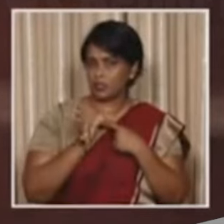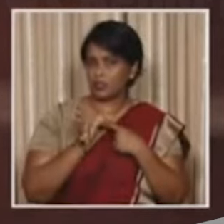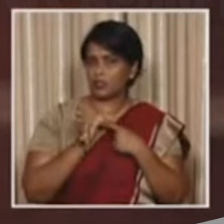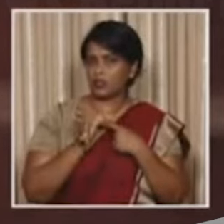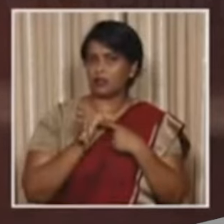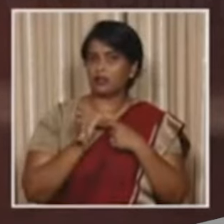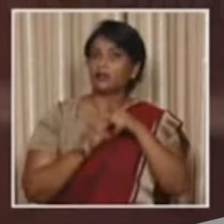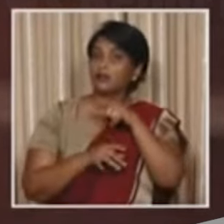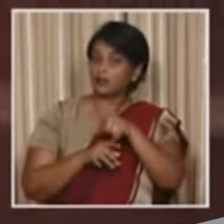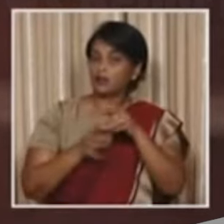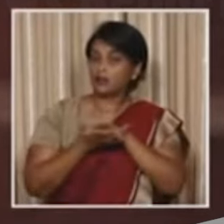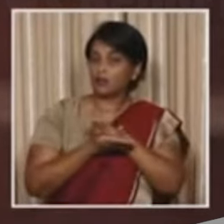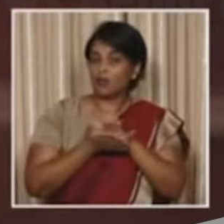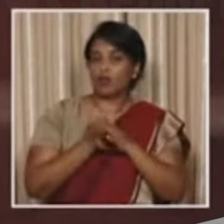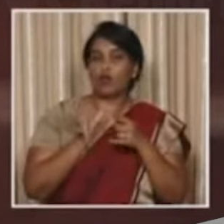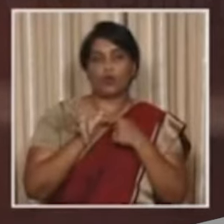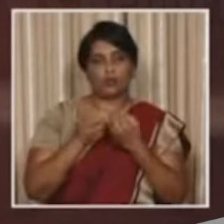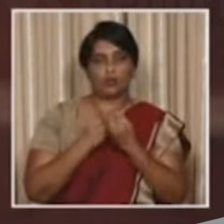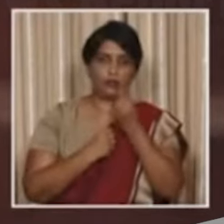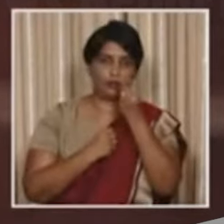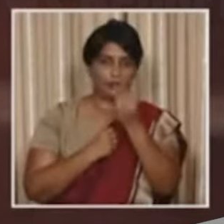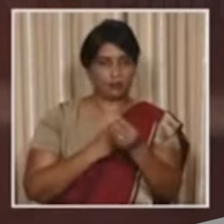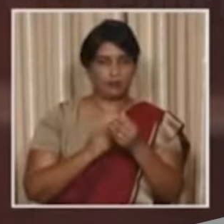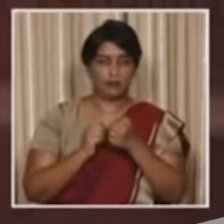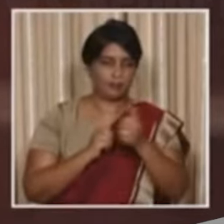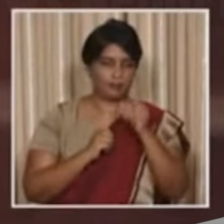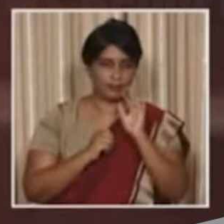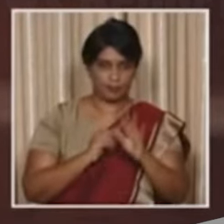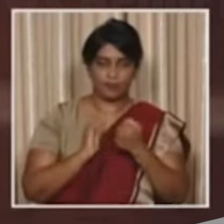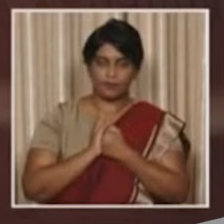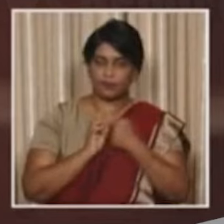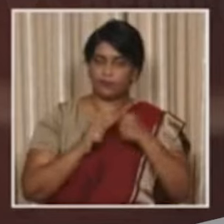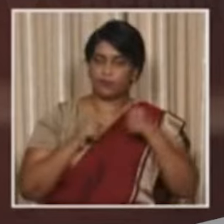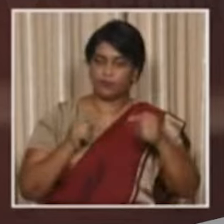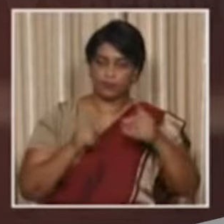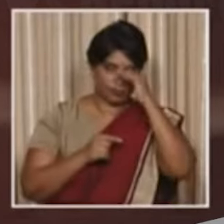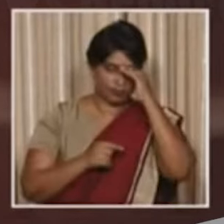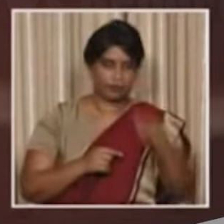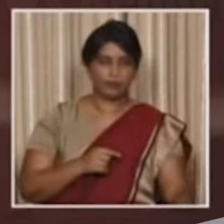ඒ පිළිබඳවත් පැහැදිලි උත්තරයක් අපි ලබා දෙන්න කටයුතු කරන්නම් ගරු විපක්ෂ නායකතුමාට.